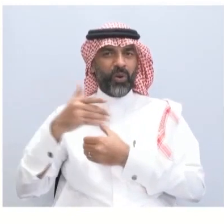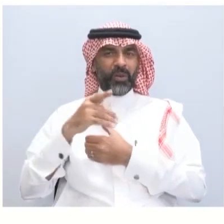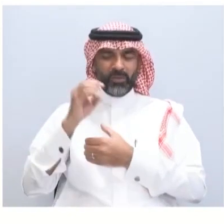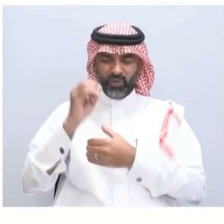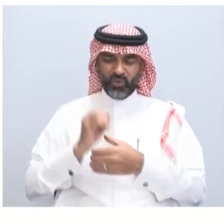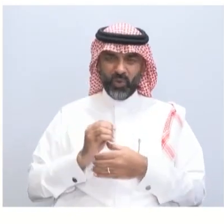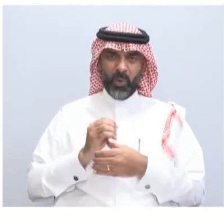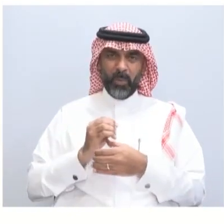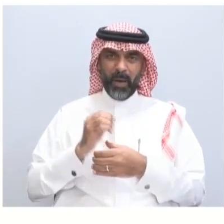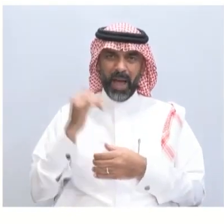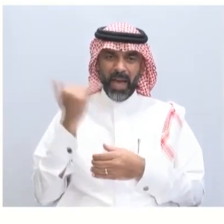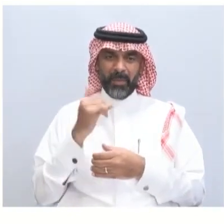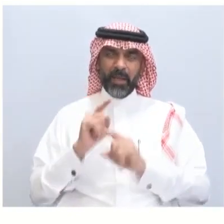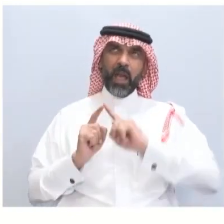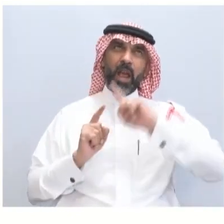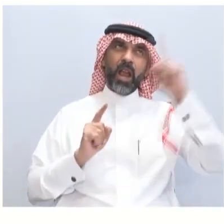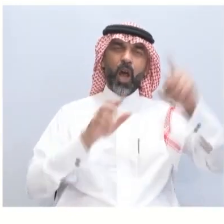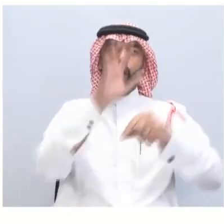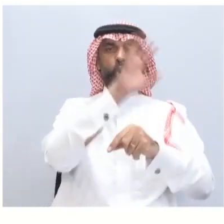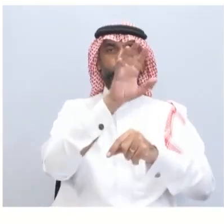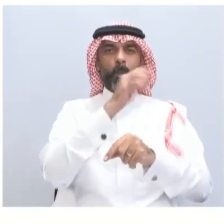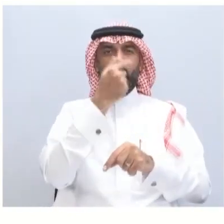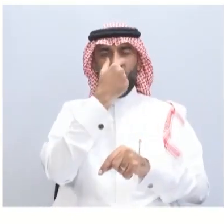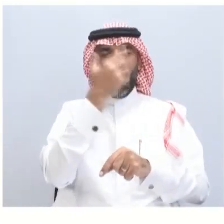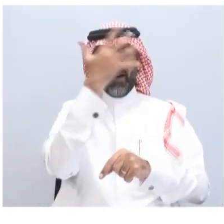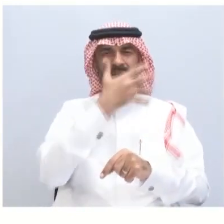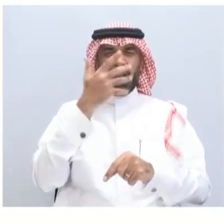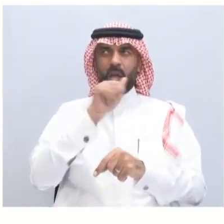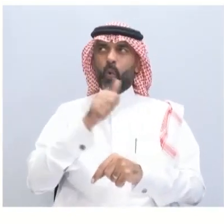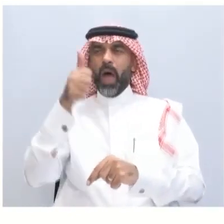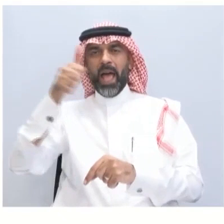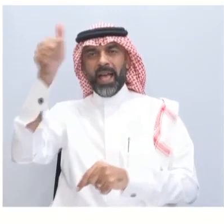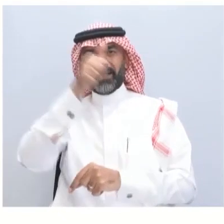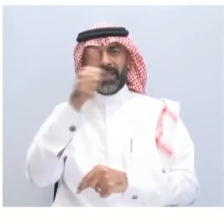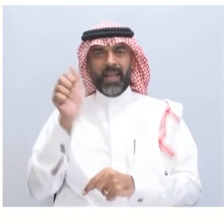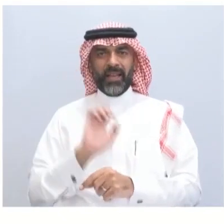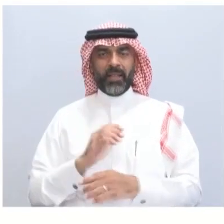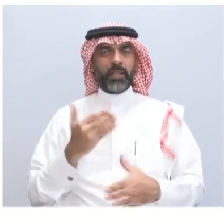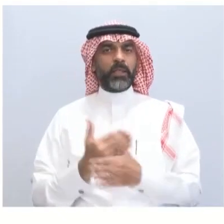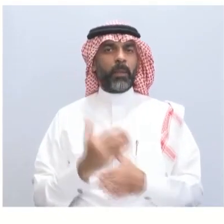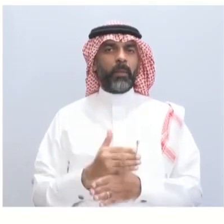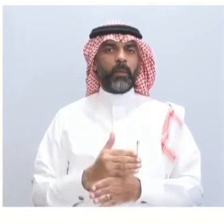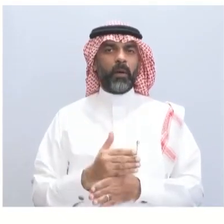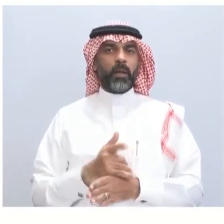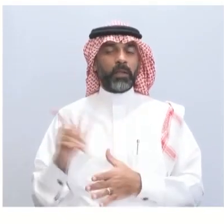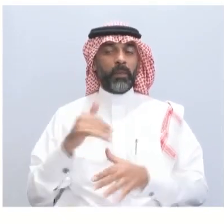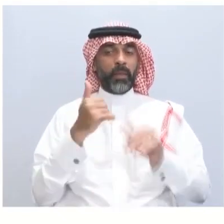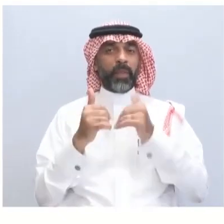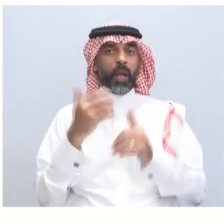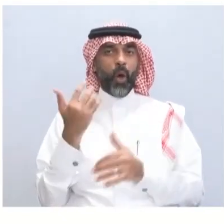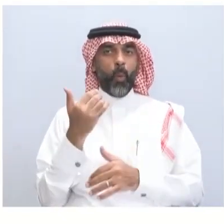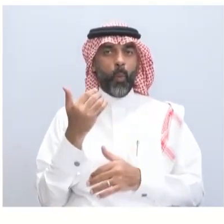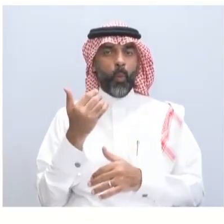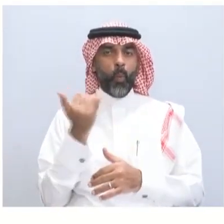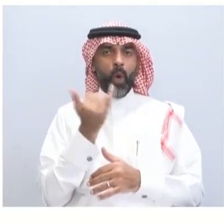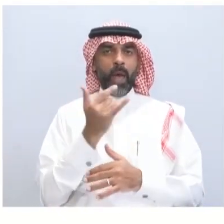الجزيره العربيه الى اوروبا وافريقيا واسيا لماذا لماذا اصبح هذا الطريق مهما او